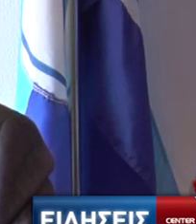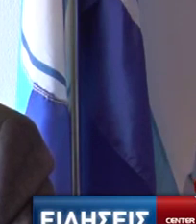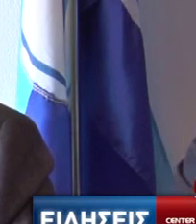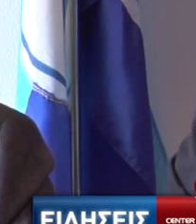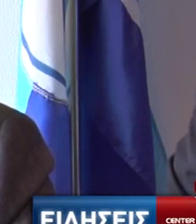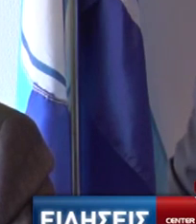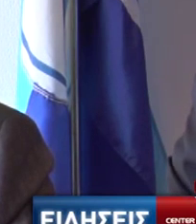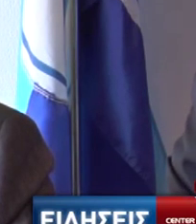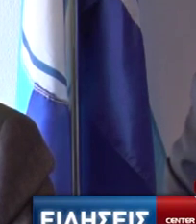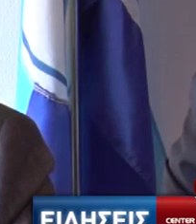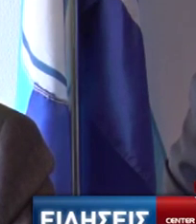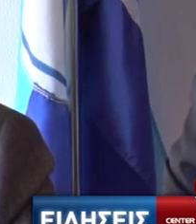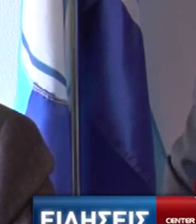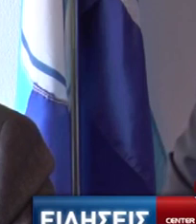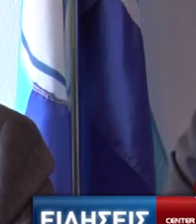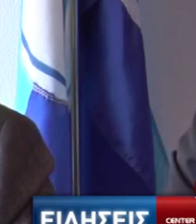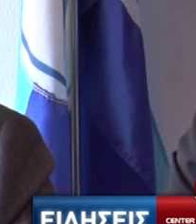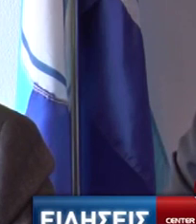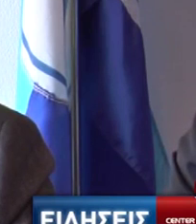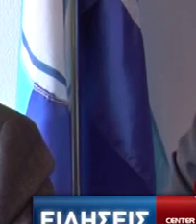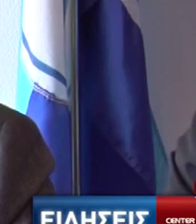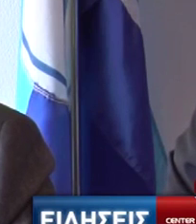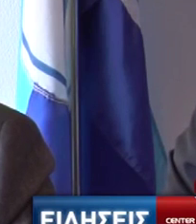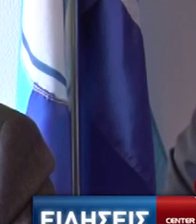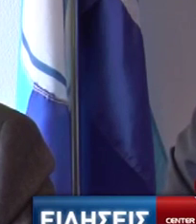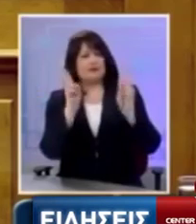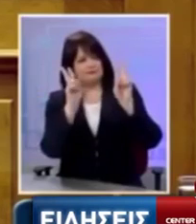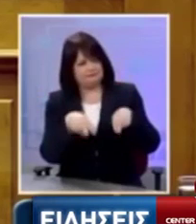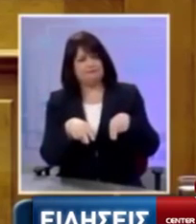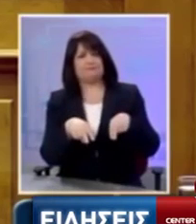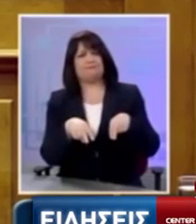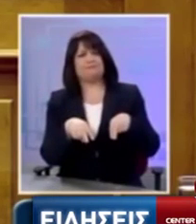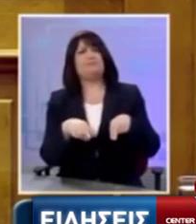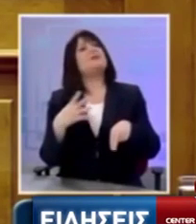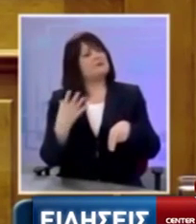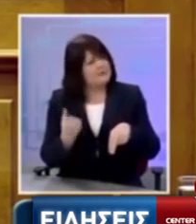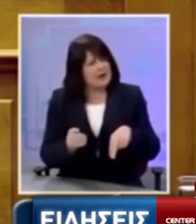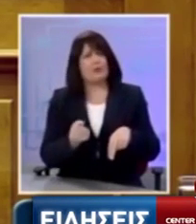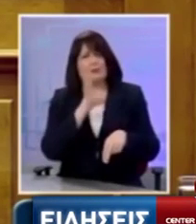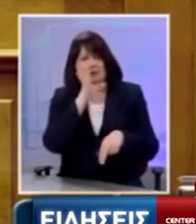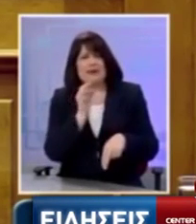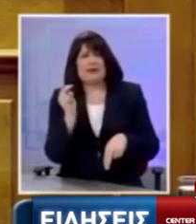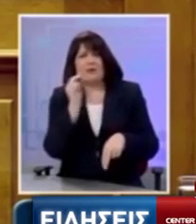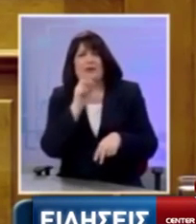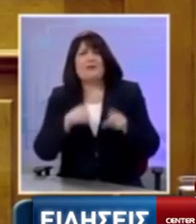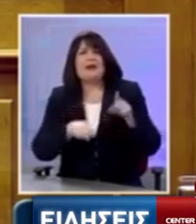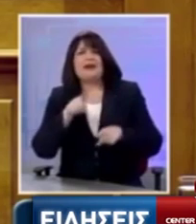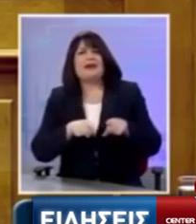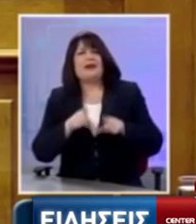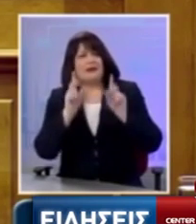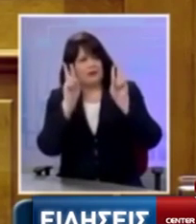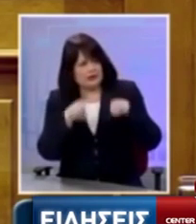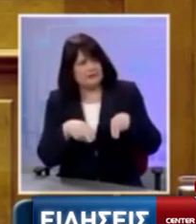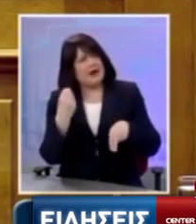120.000 νέες και καλά πληρωμένες θέσεις εργασίας. Η πολιτική μας, αυτή η συμφωνία αλήθειας με τον ελληνικό